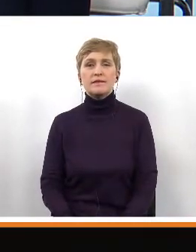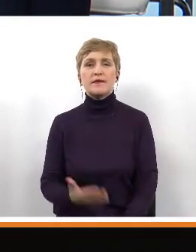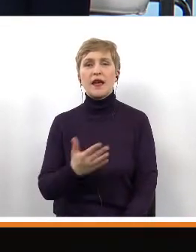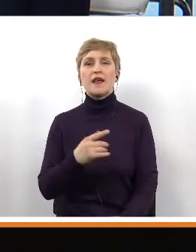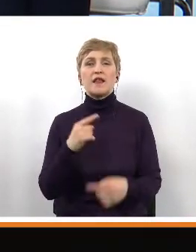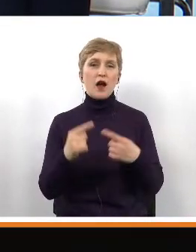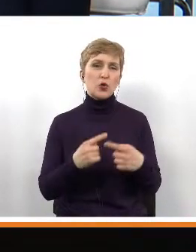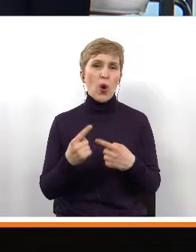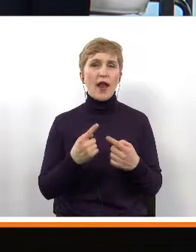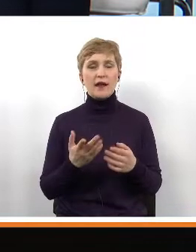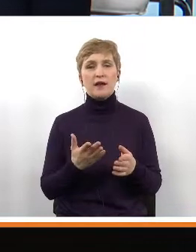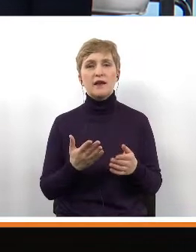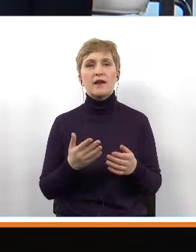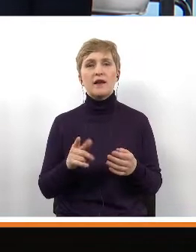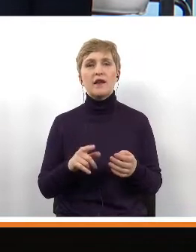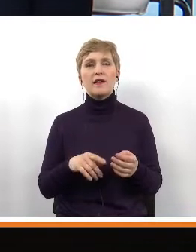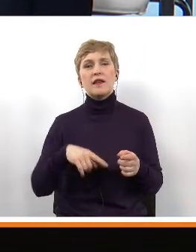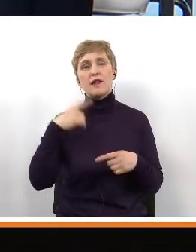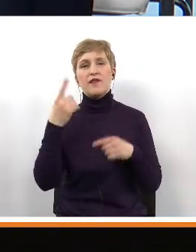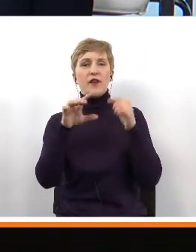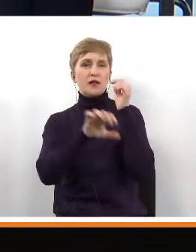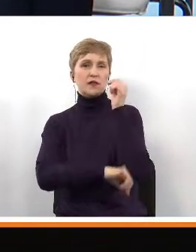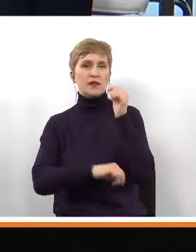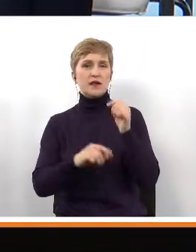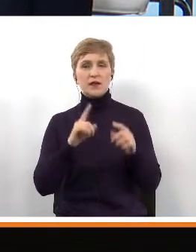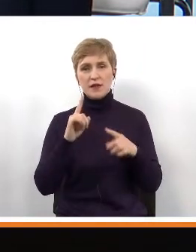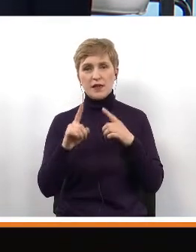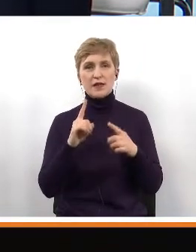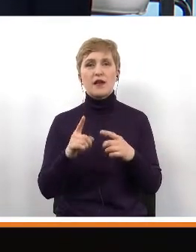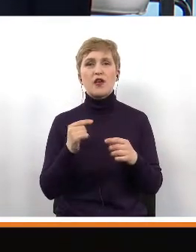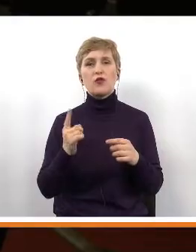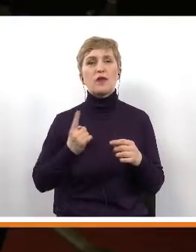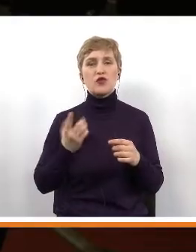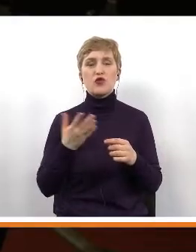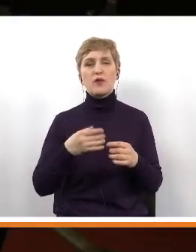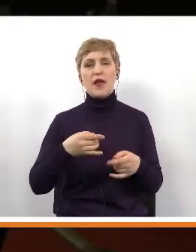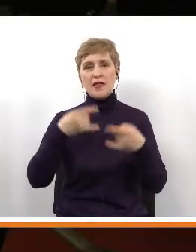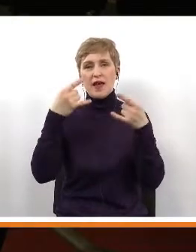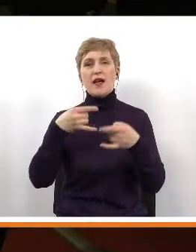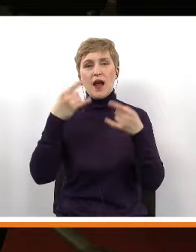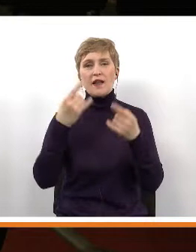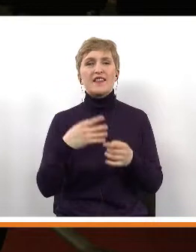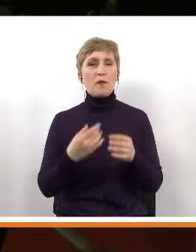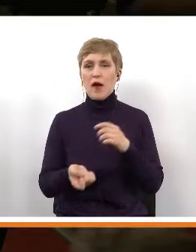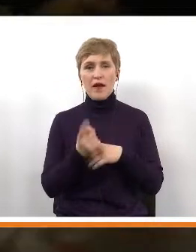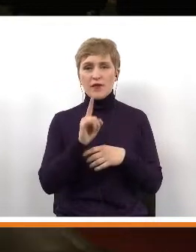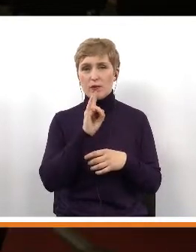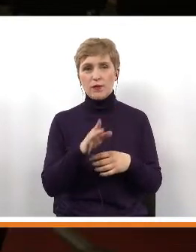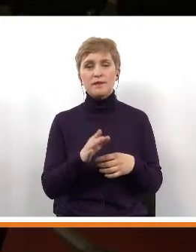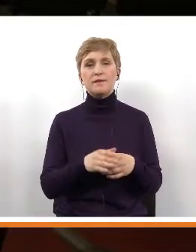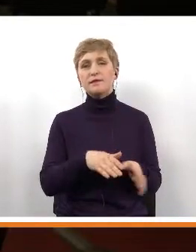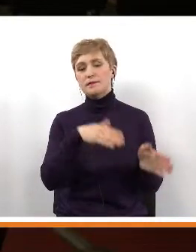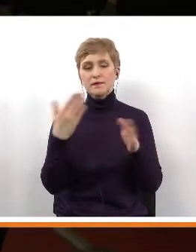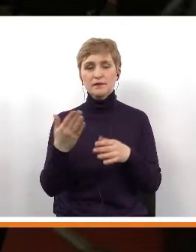актуальные, или уже отнесем это на конец сессии. Я сейчас подожду, если у меня на экране, скажем так, они не появятся, то мы